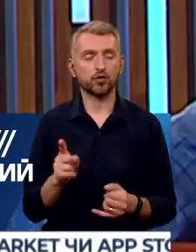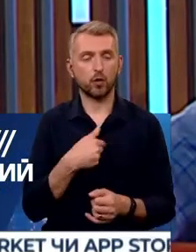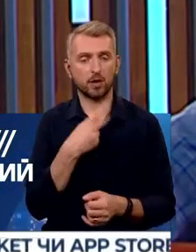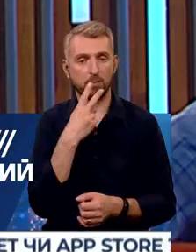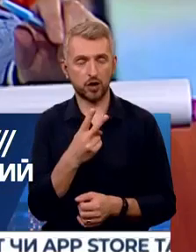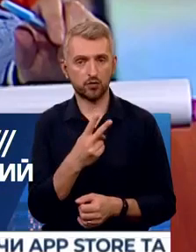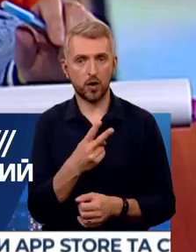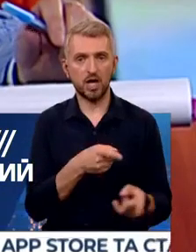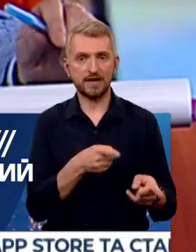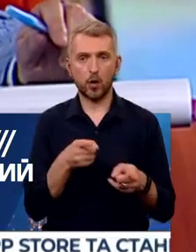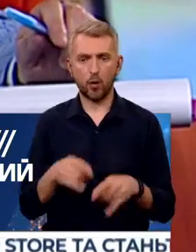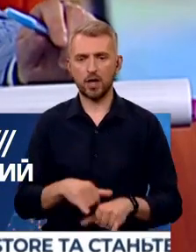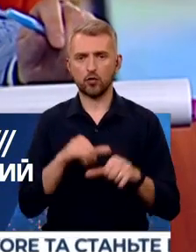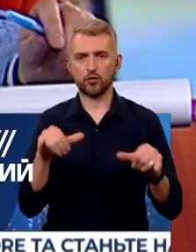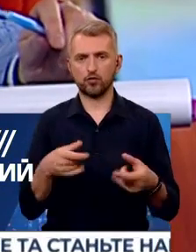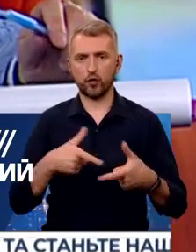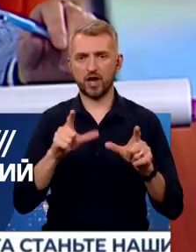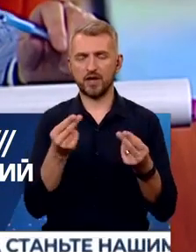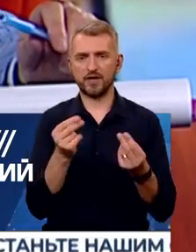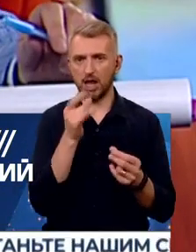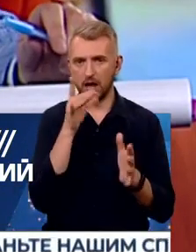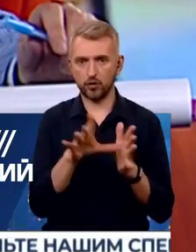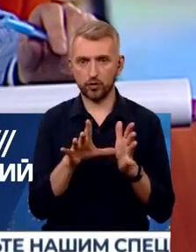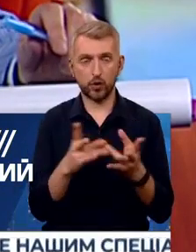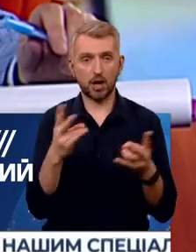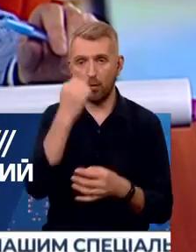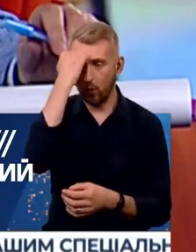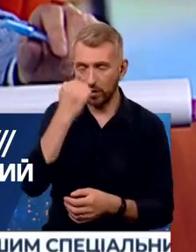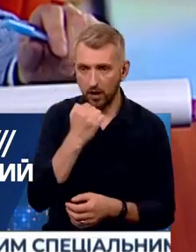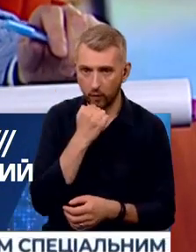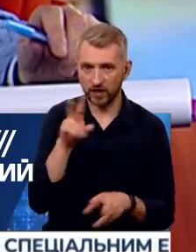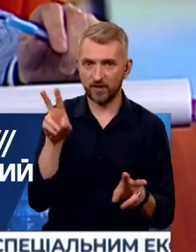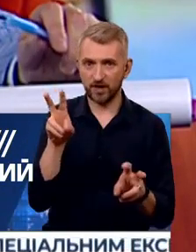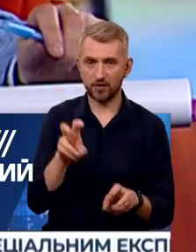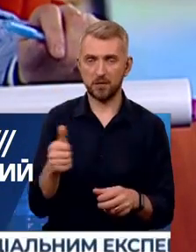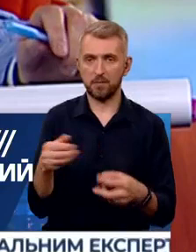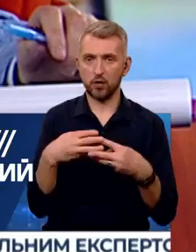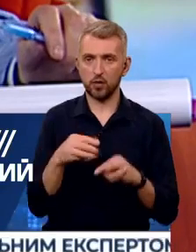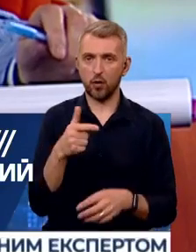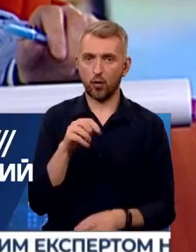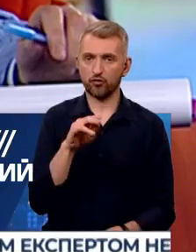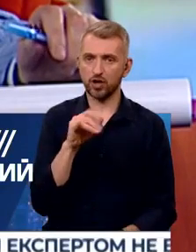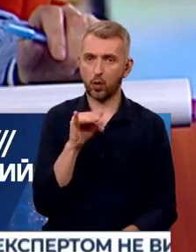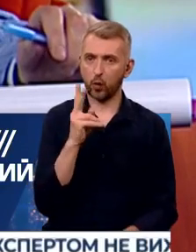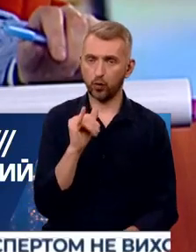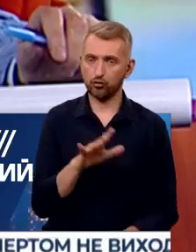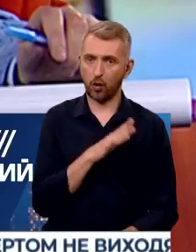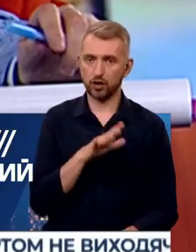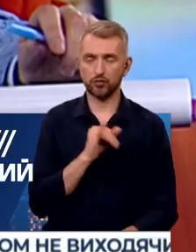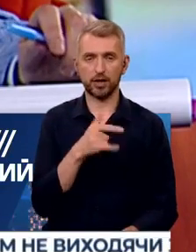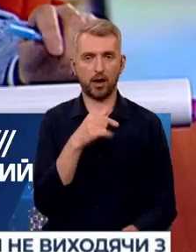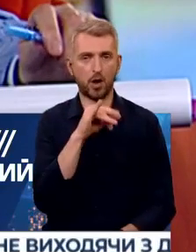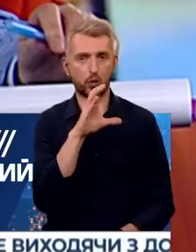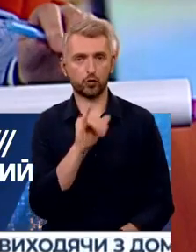бачимо? Загроза зростання цін на електроенергію. Треба подякувати в кавичках прем'єр-міністру Гончаруку колишньому і